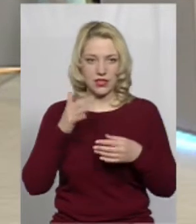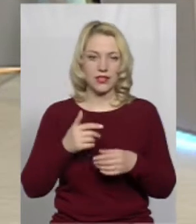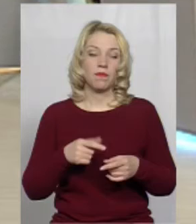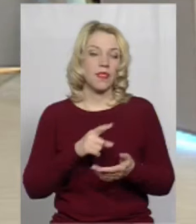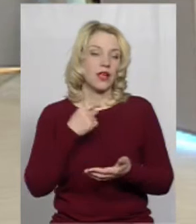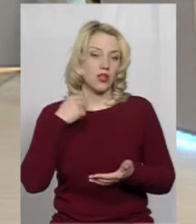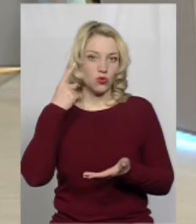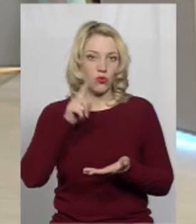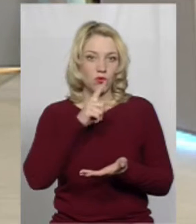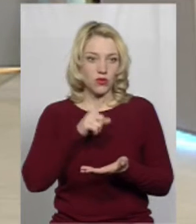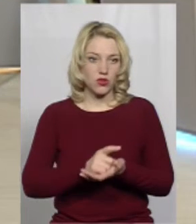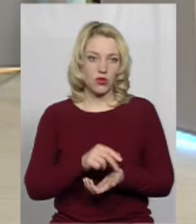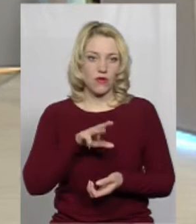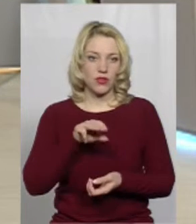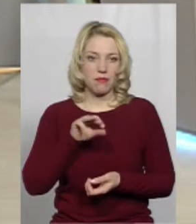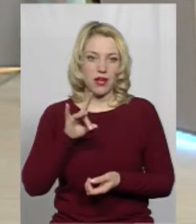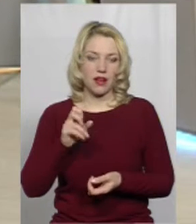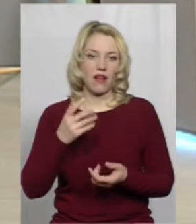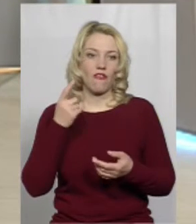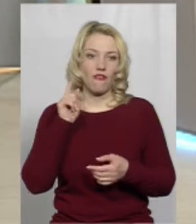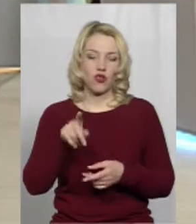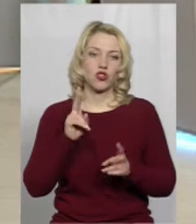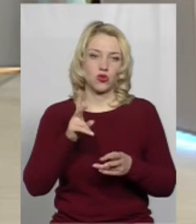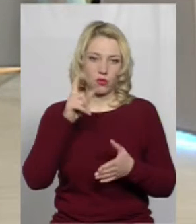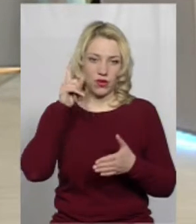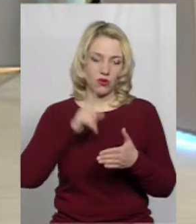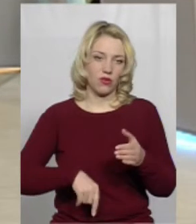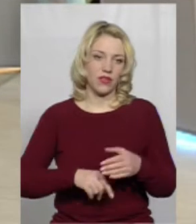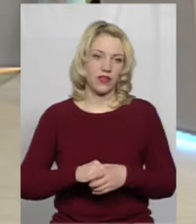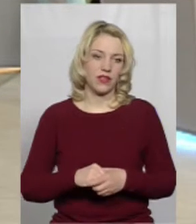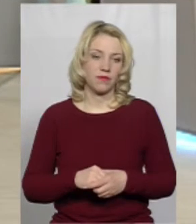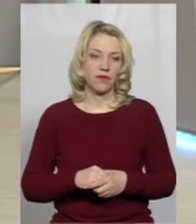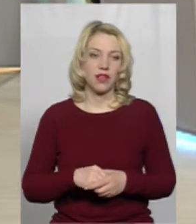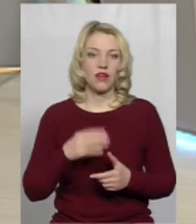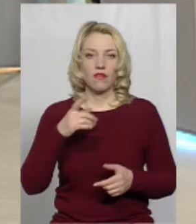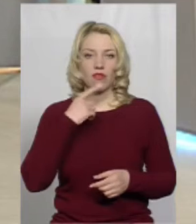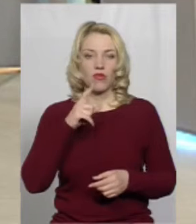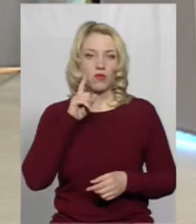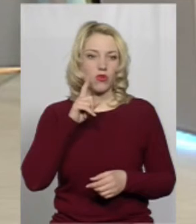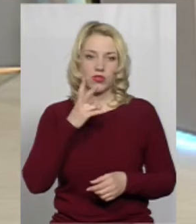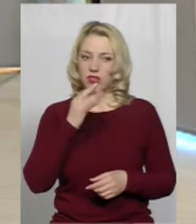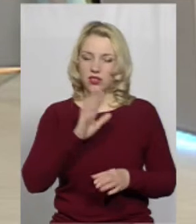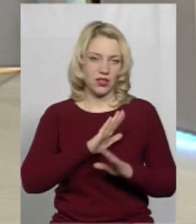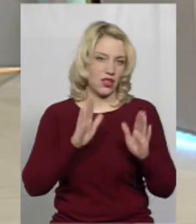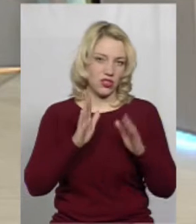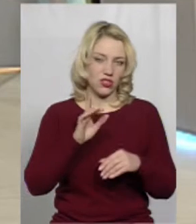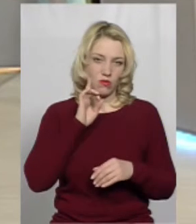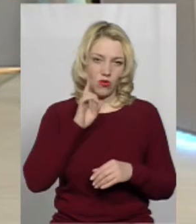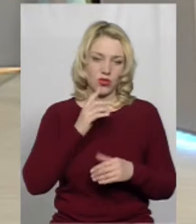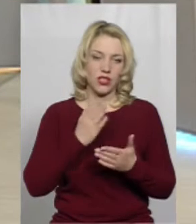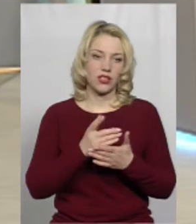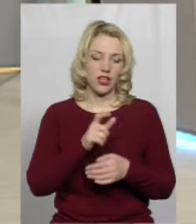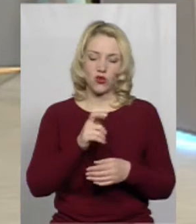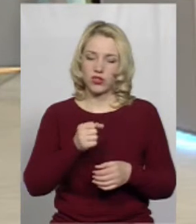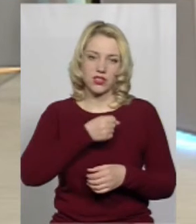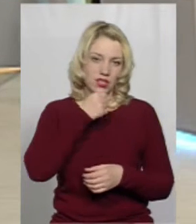Пані Тамара, от хто переконаний. Знаєте, ви кажете, молоді, ні, не лише молоді прийшли, дуже